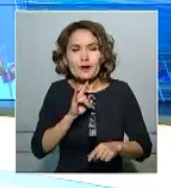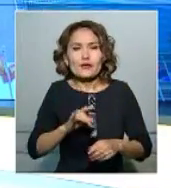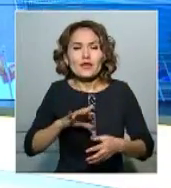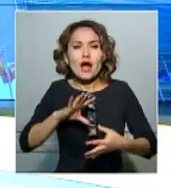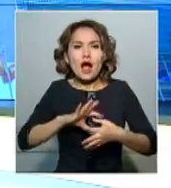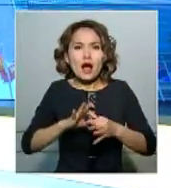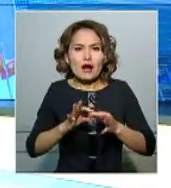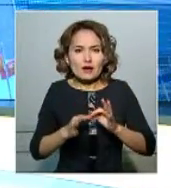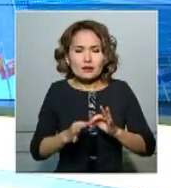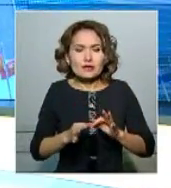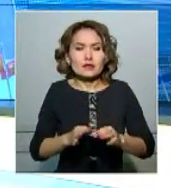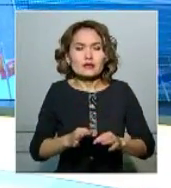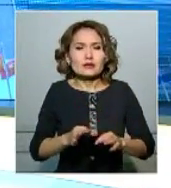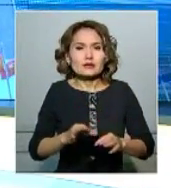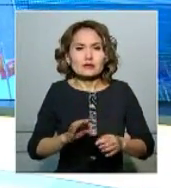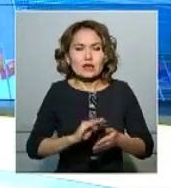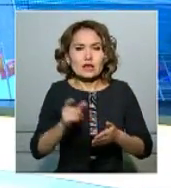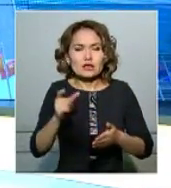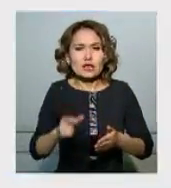Гүлшара Әбдіқалықова сөз сөйледі.